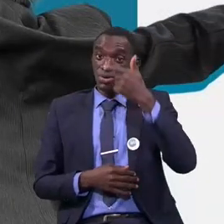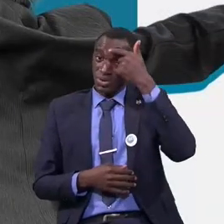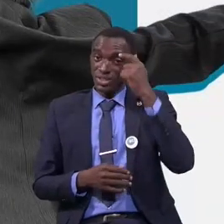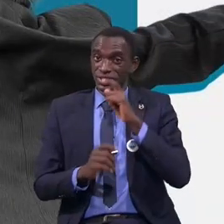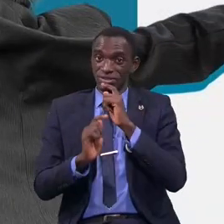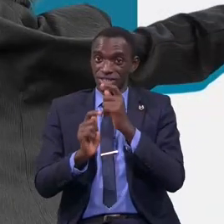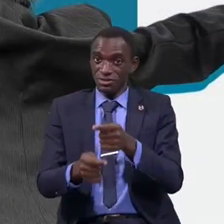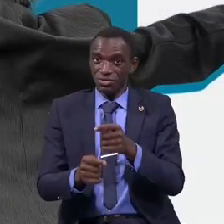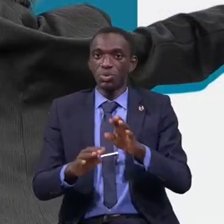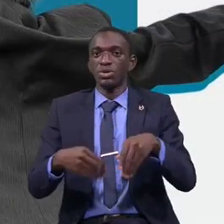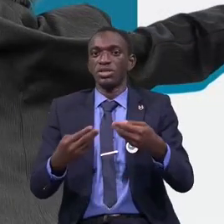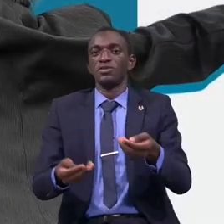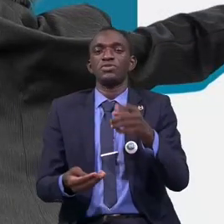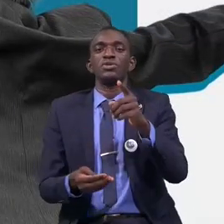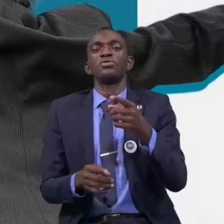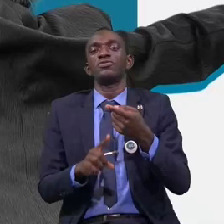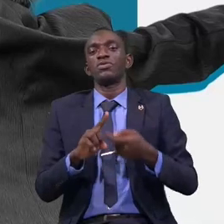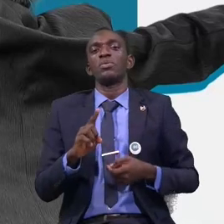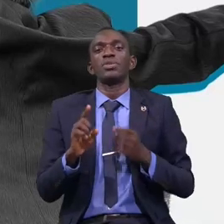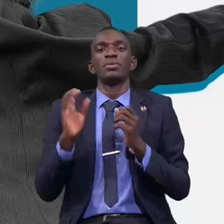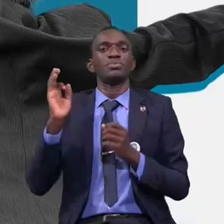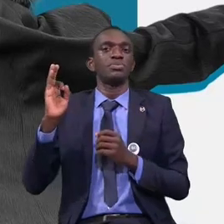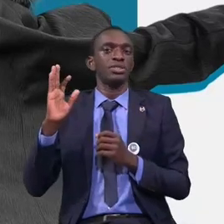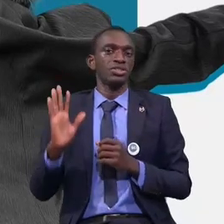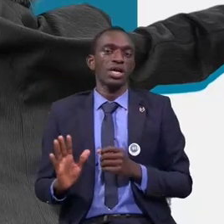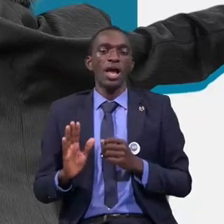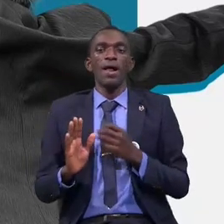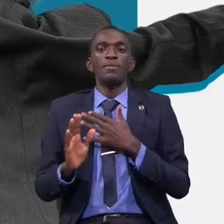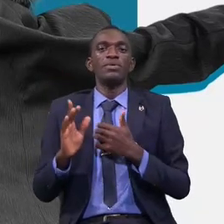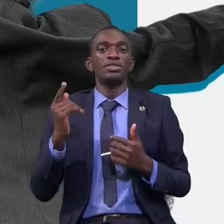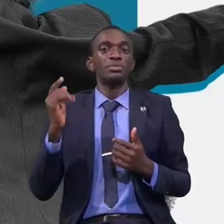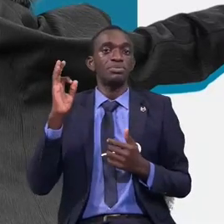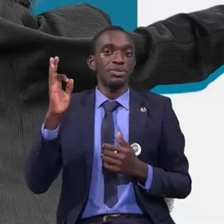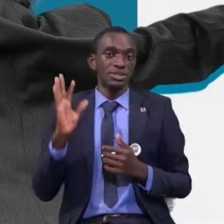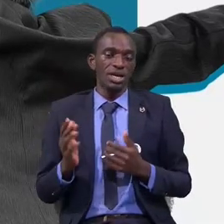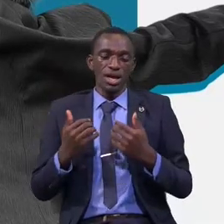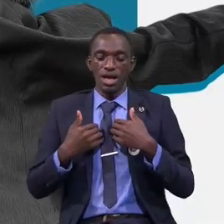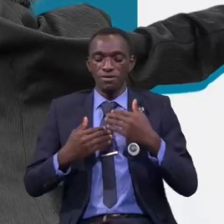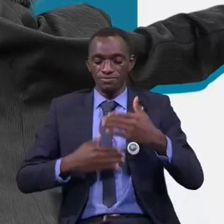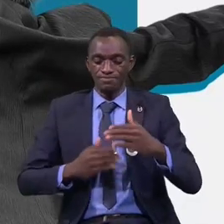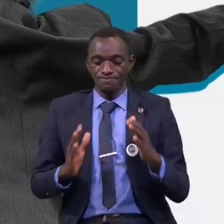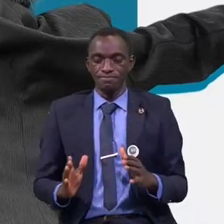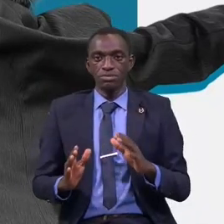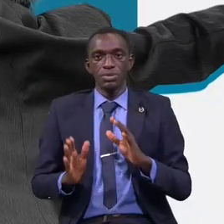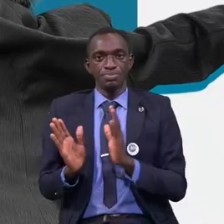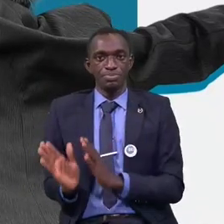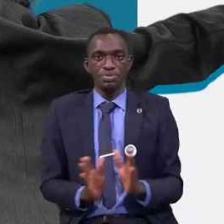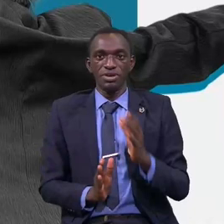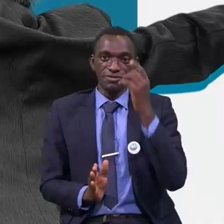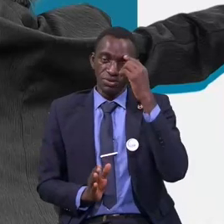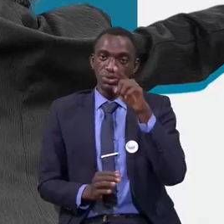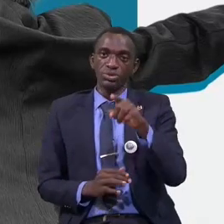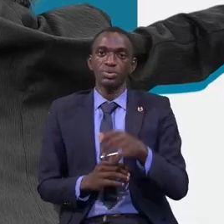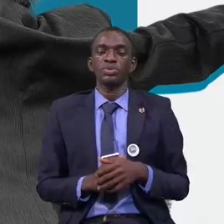Il y a donc une séance spéciale et il y a un paquet qui vous sera réservé. Vous qui avez donné votre vie